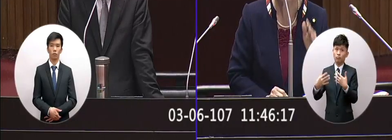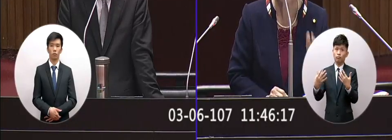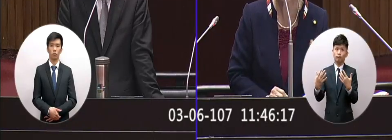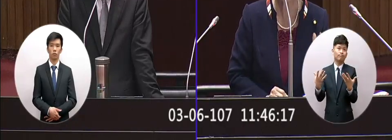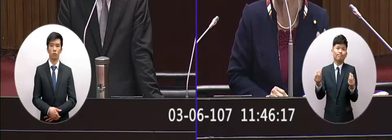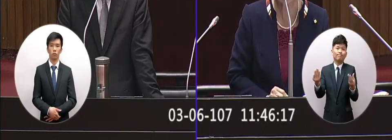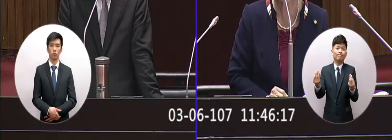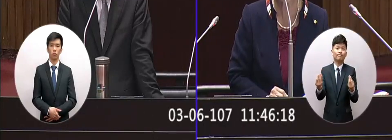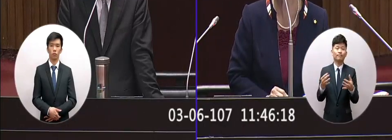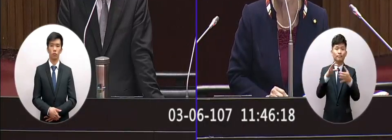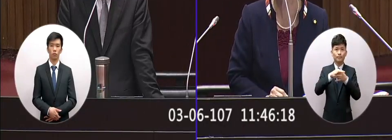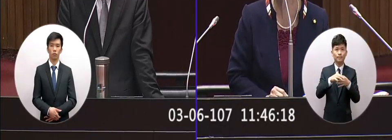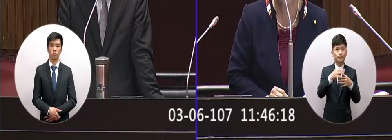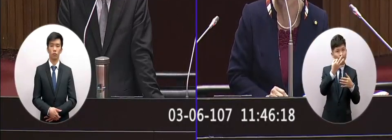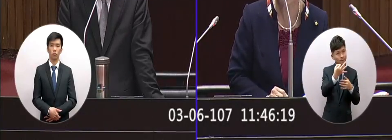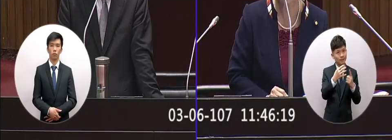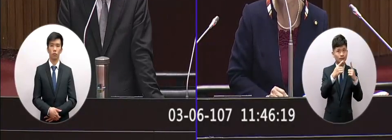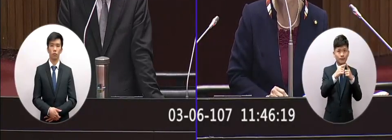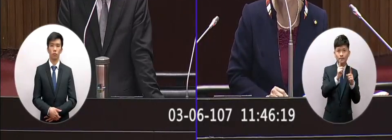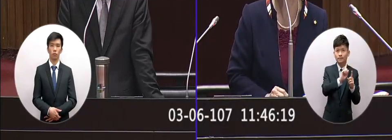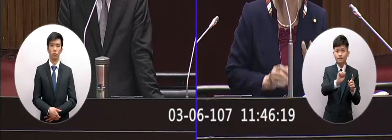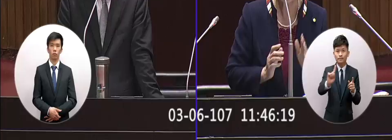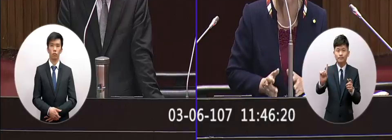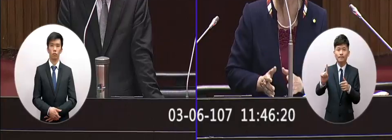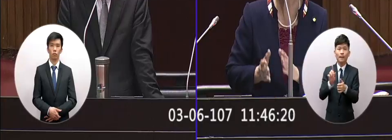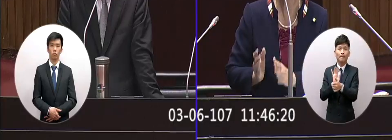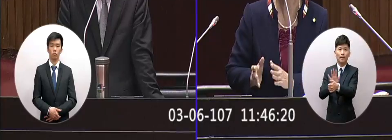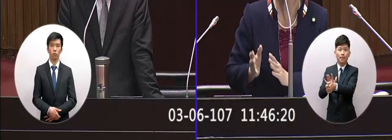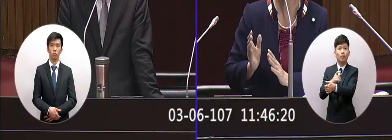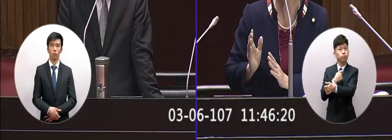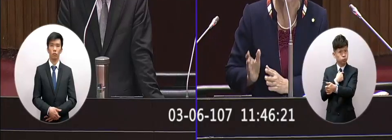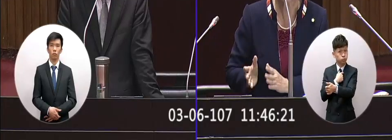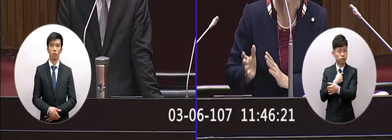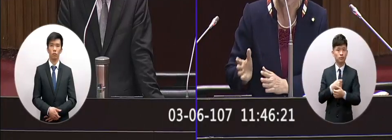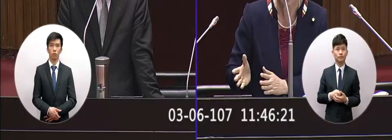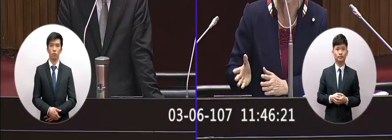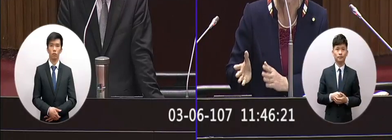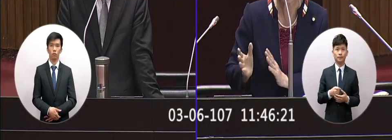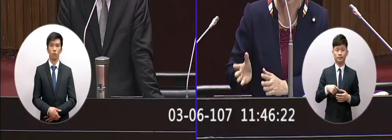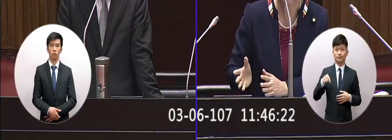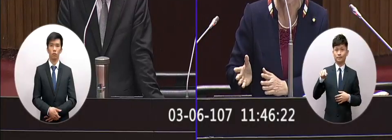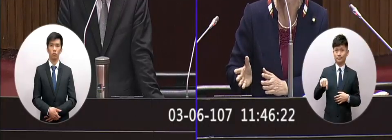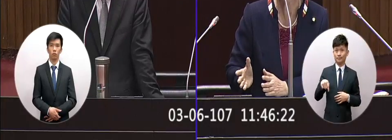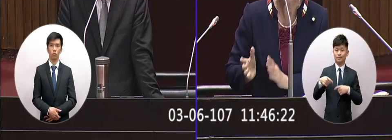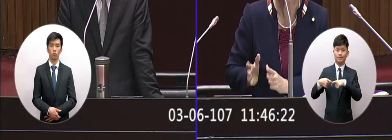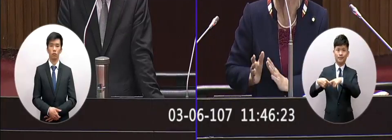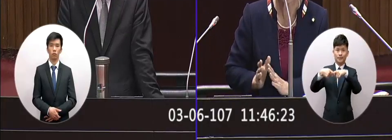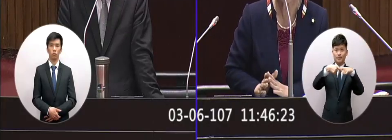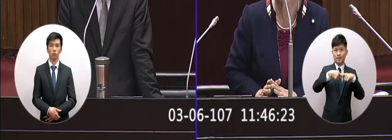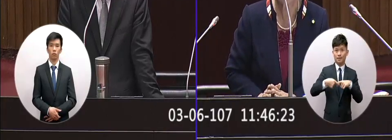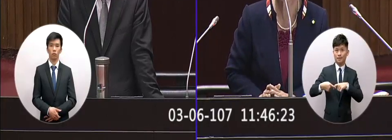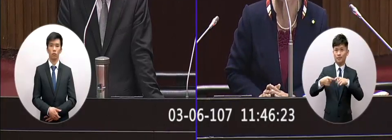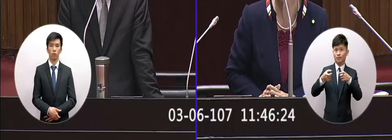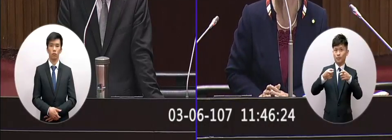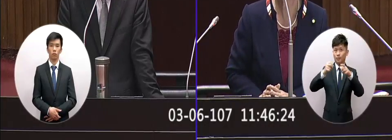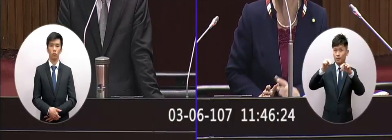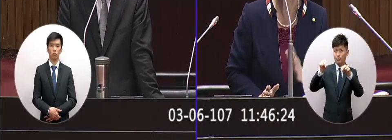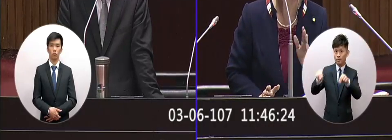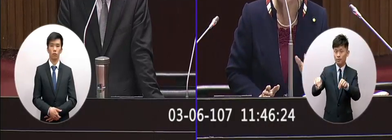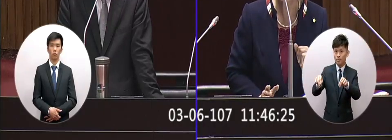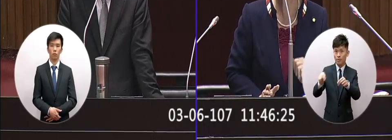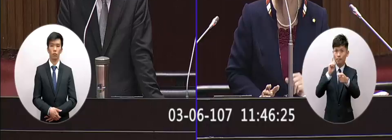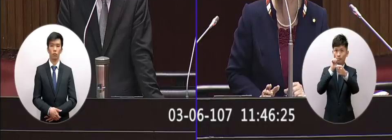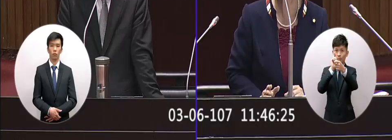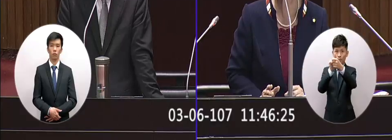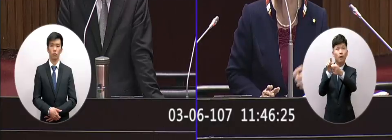要提供更多的资源来给他们。那这是整个一个所谓的联合国的公约里面所走的方向。